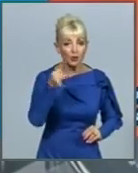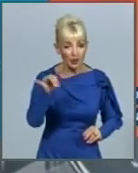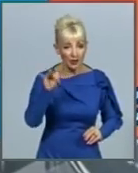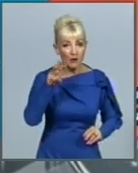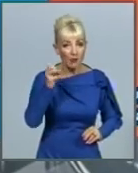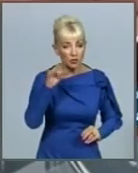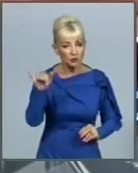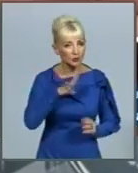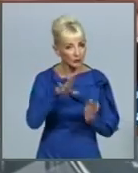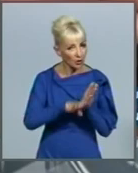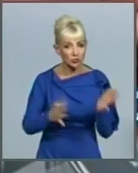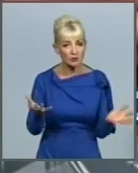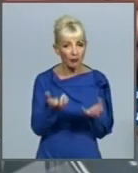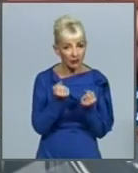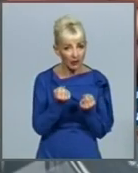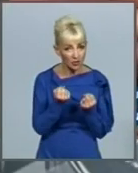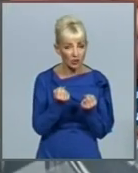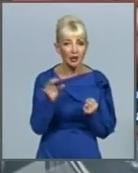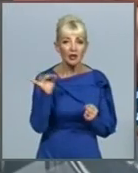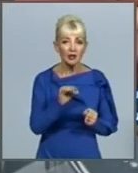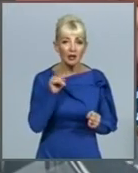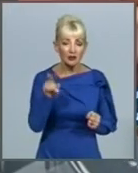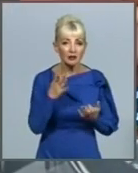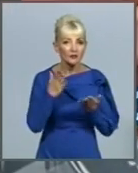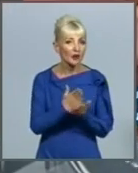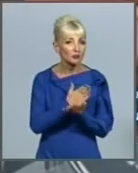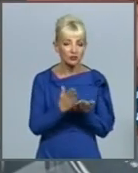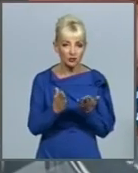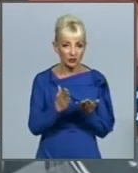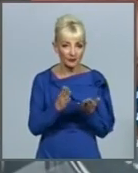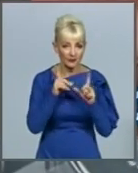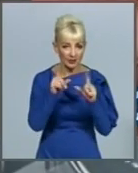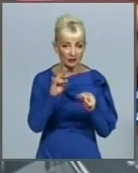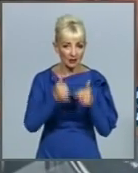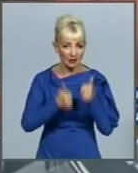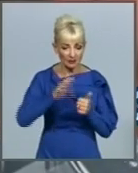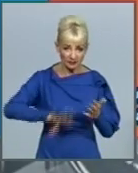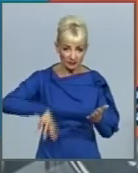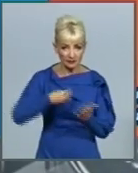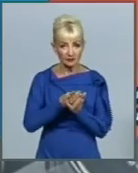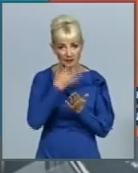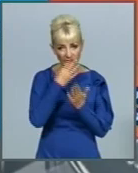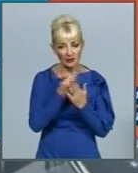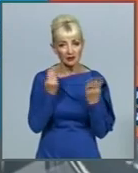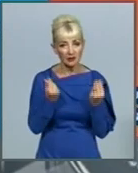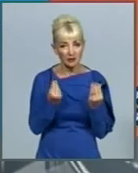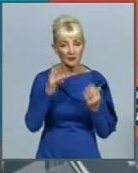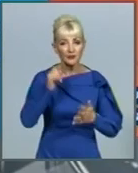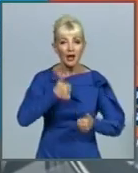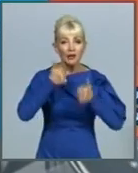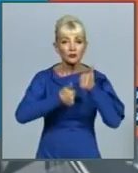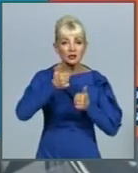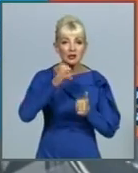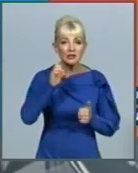хуже с поддержкой. И они вообще съездили на соревнования за свои деньги, насколько я помню. По турнирной